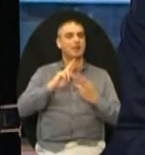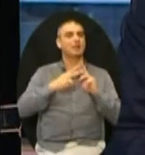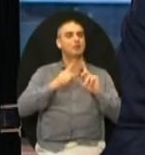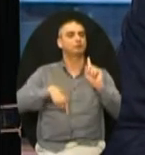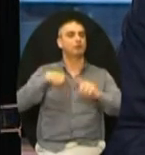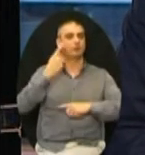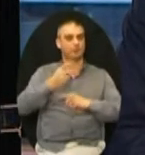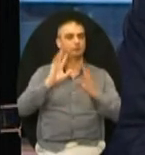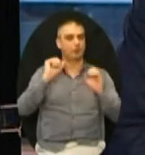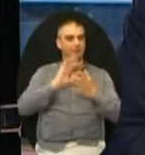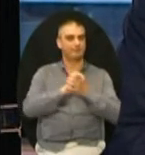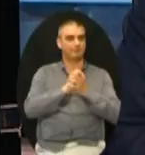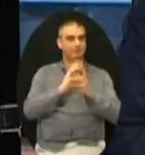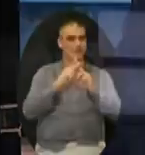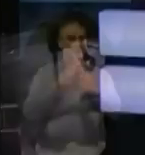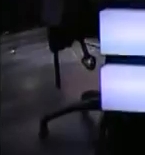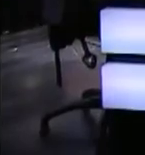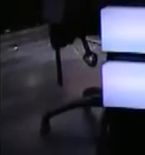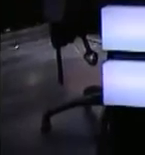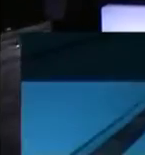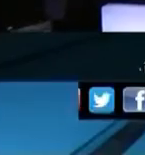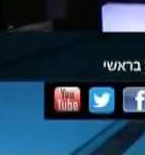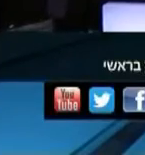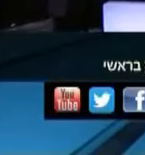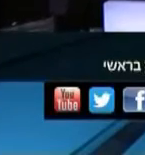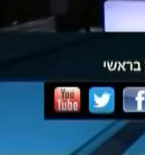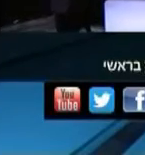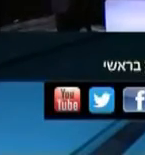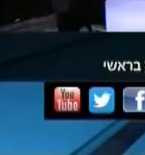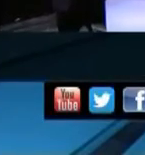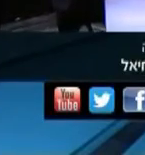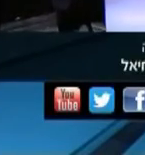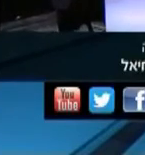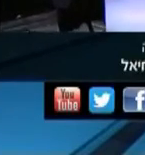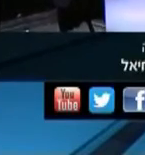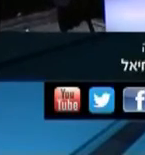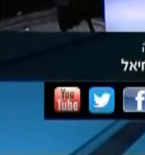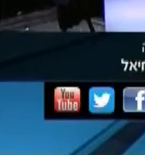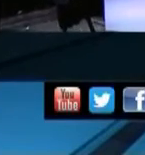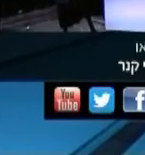כאן בשבוע הבא. שלום ולהתראות.